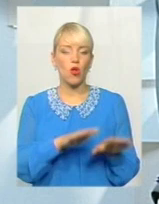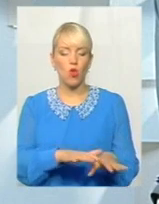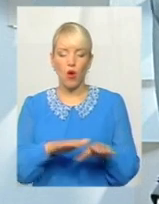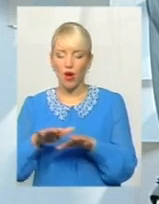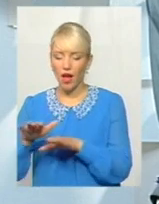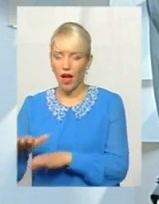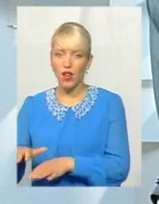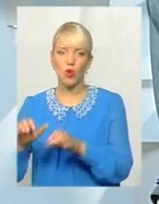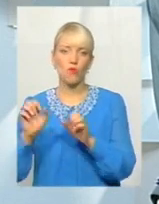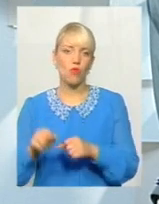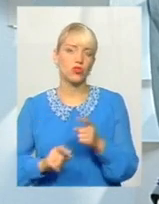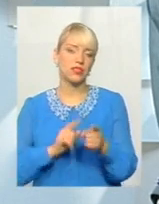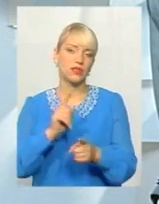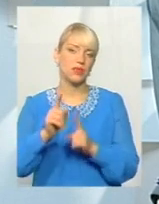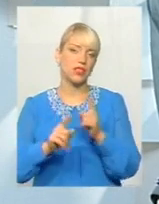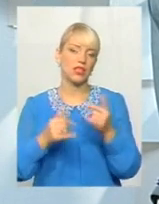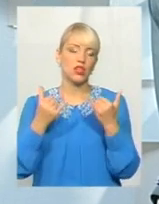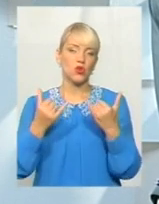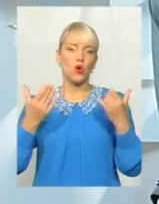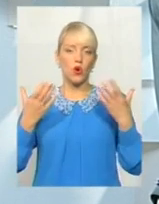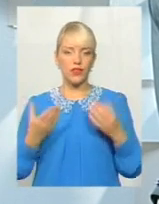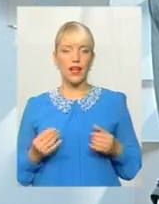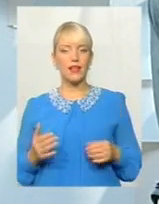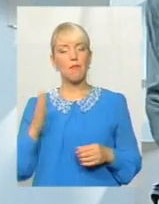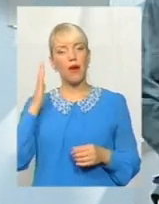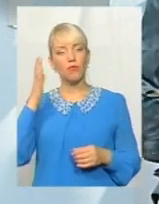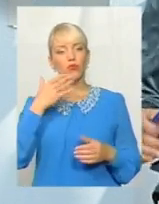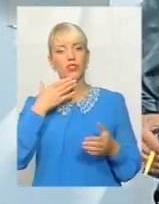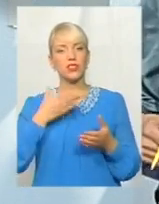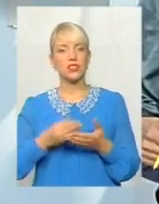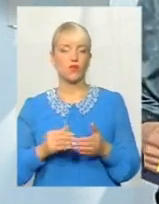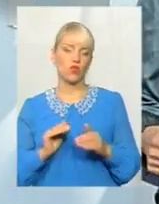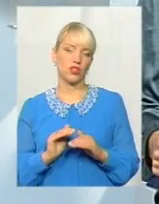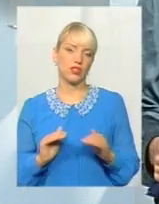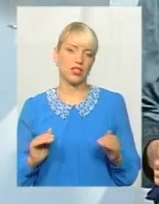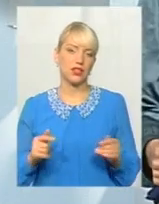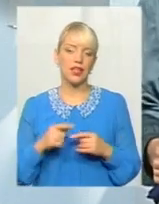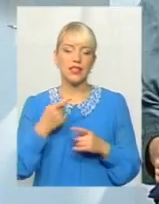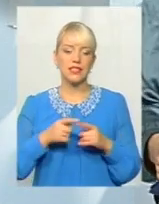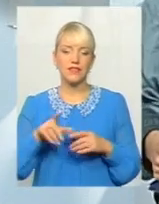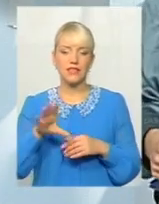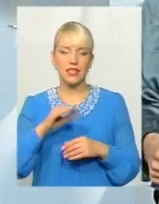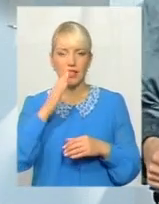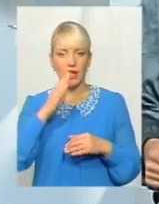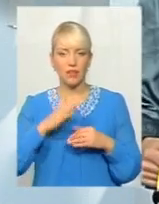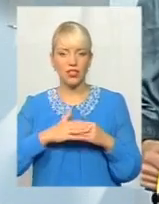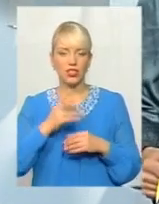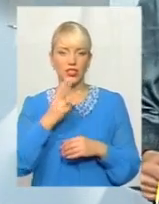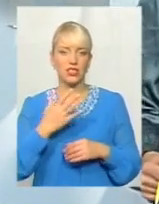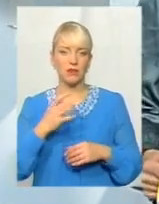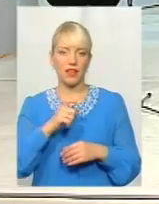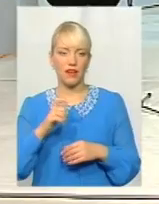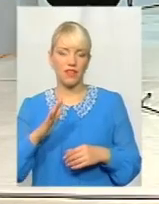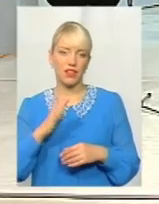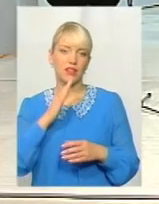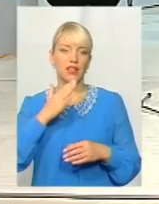змінити сьогодення і майбутнє для своїх дітей? Про це все у цій студії найближчих 35 хвилин. Я представляю